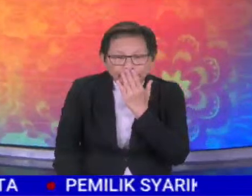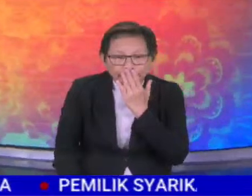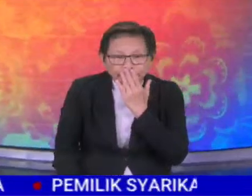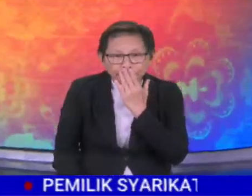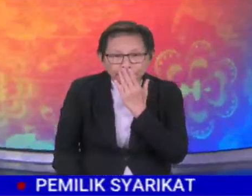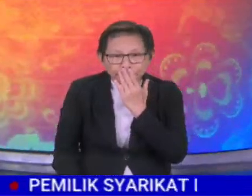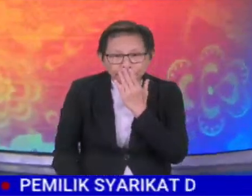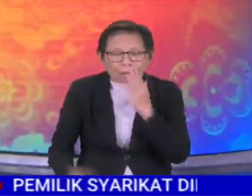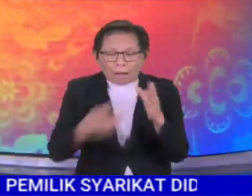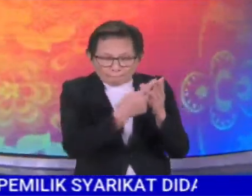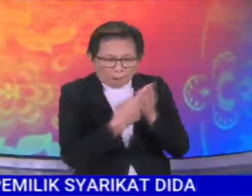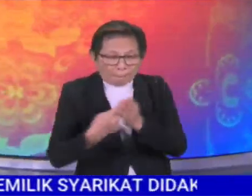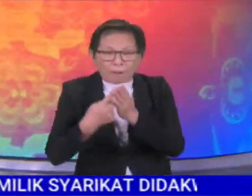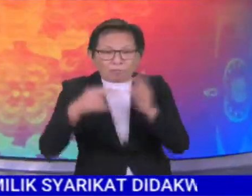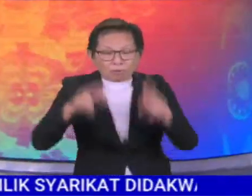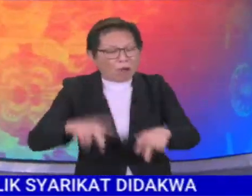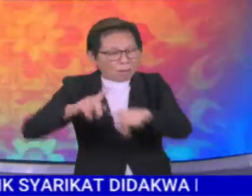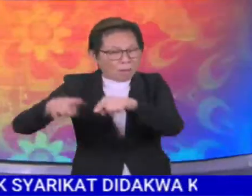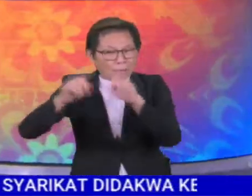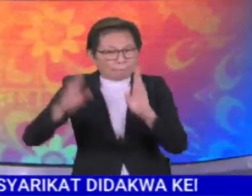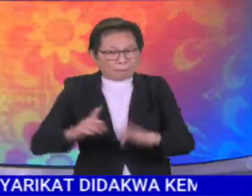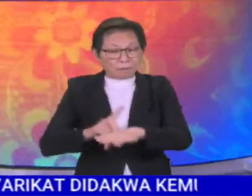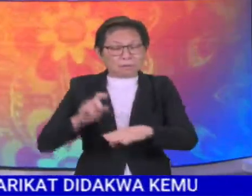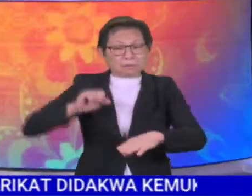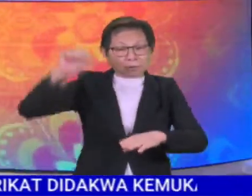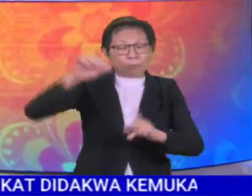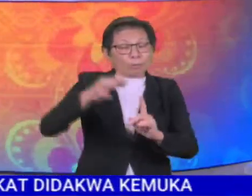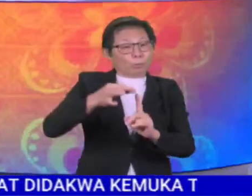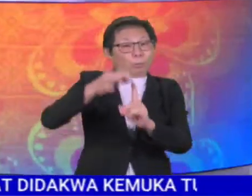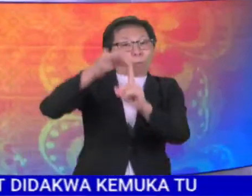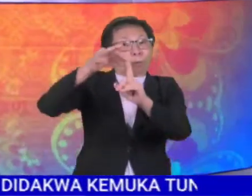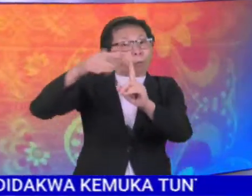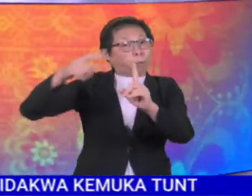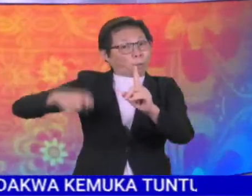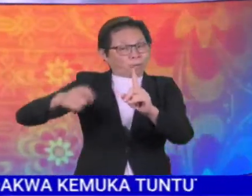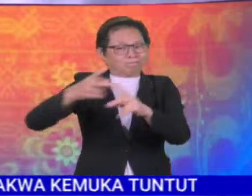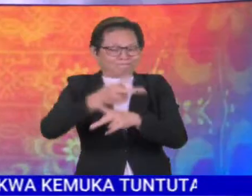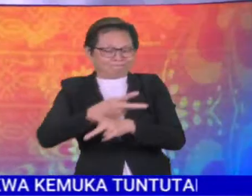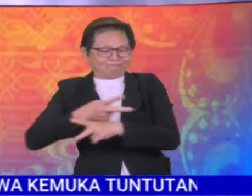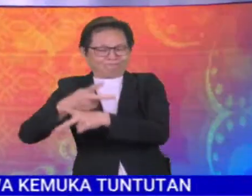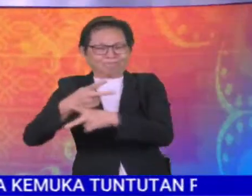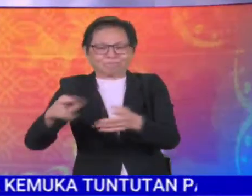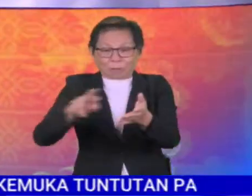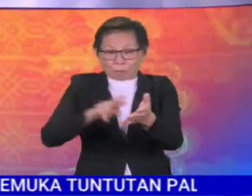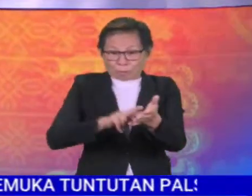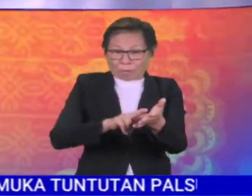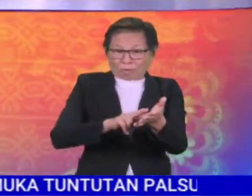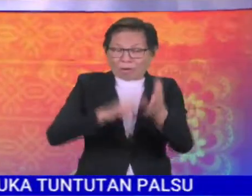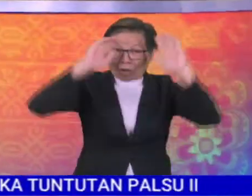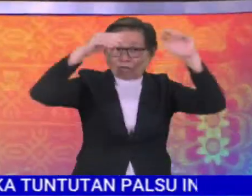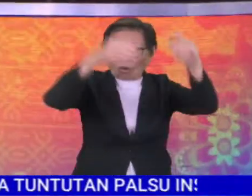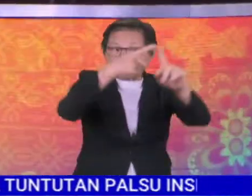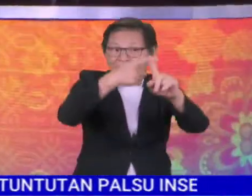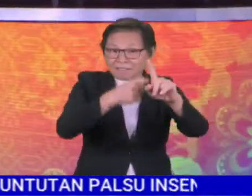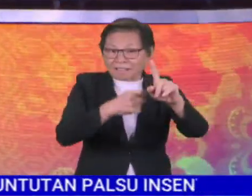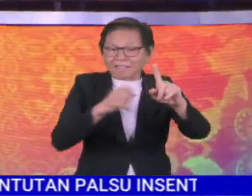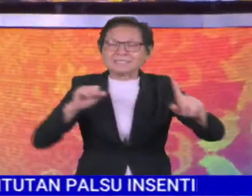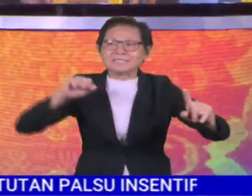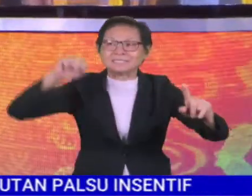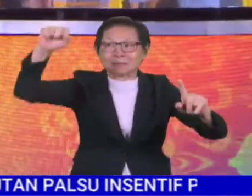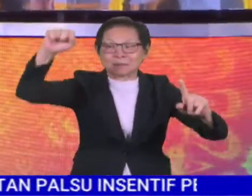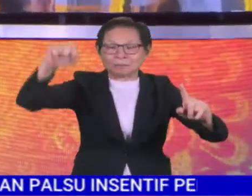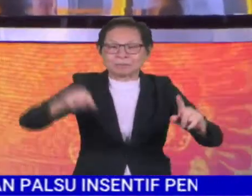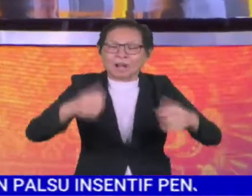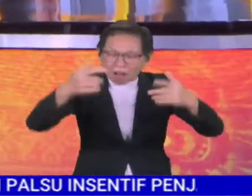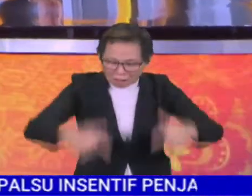perpaduan rakyat dibilang bangsa di Sabah keunikan yang perlu dijaga laporan itu antara Fokus dari negeri di